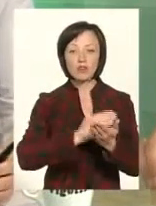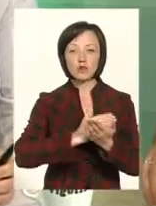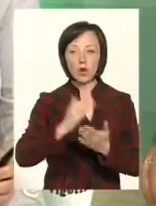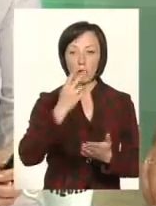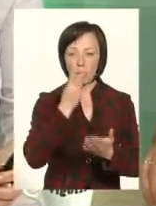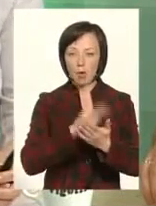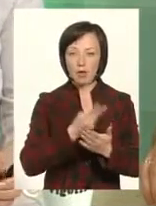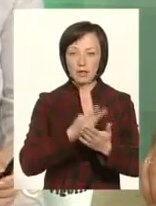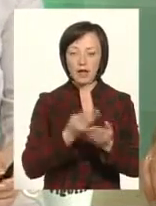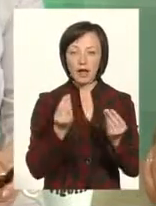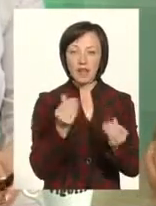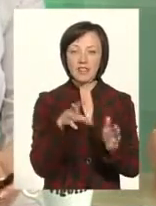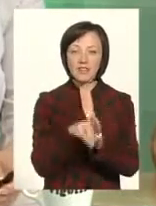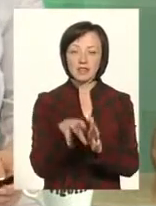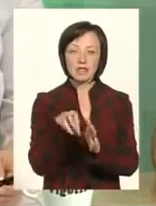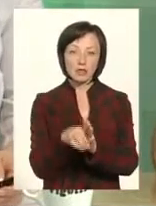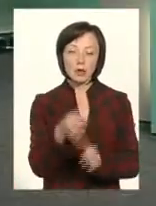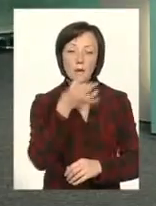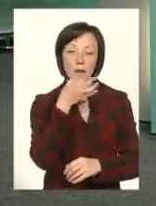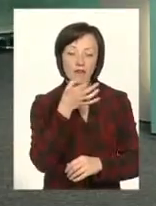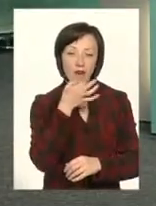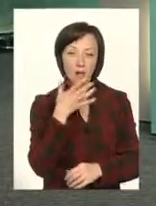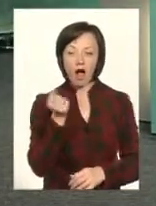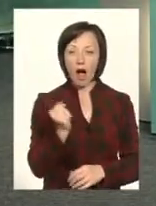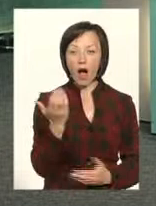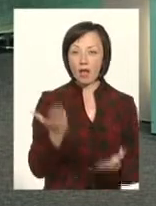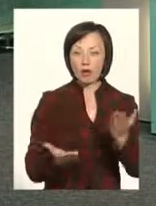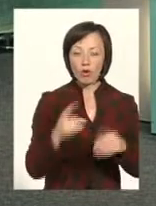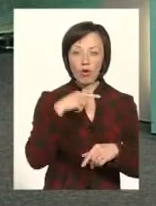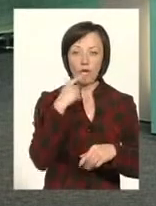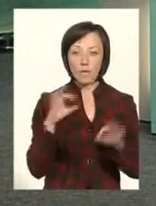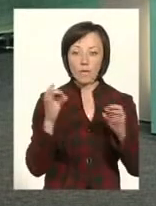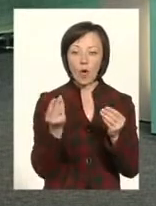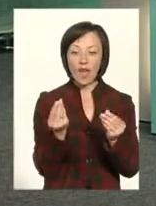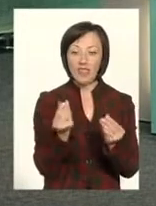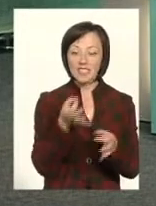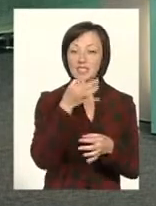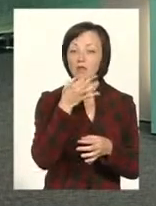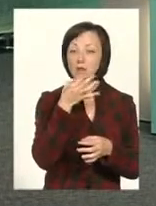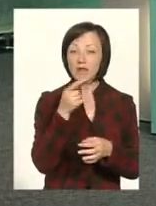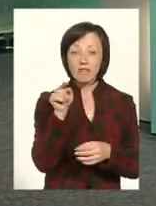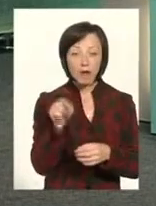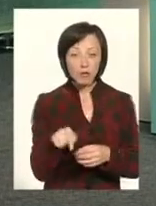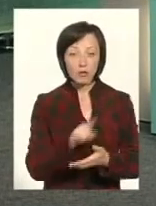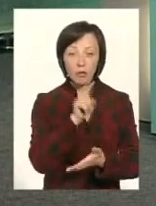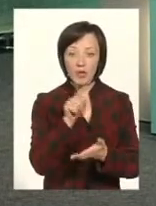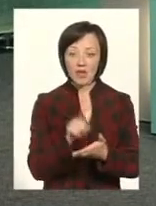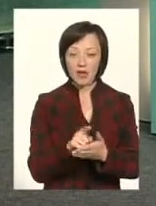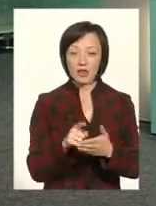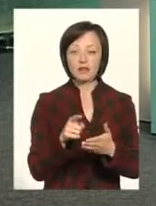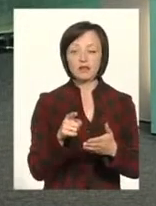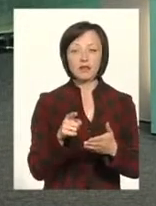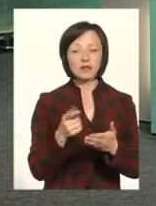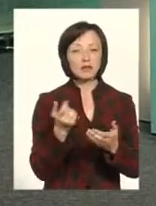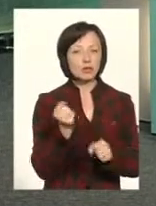найвисокими показниками інвестиційної привабливості. А якщо говорити про інвестиційну привабливість, от тут ми повинні з вами